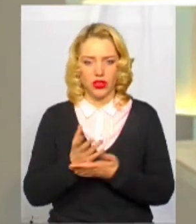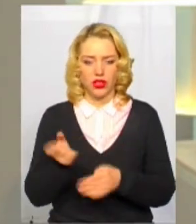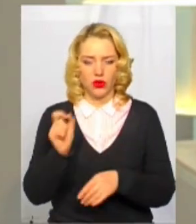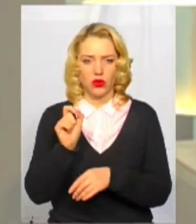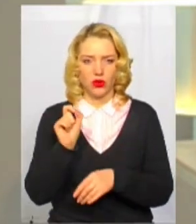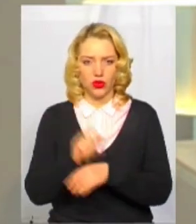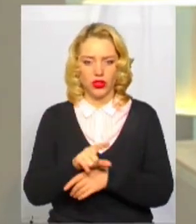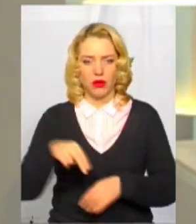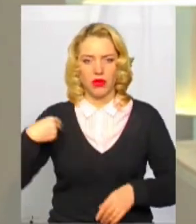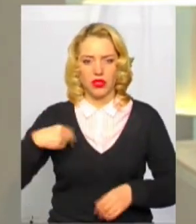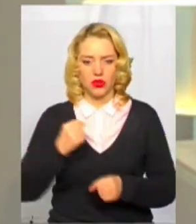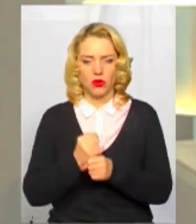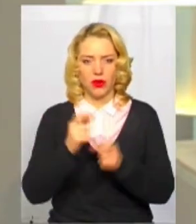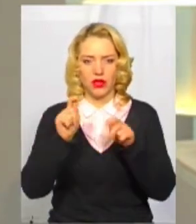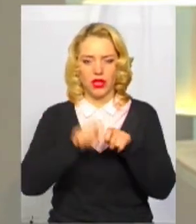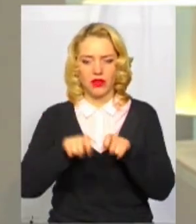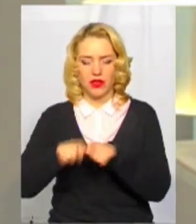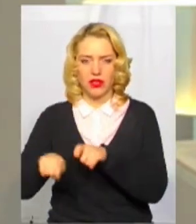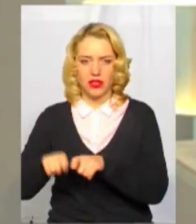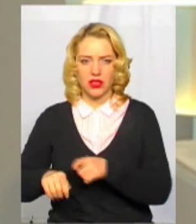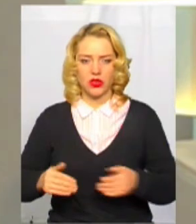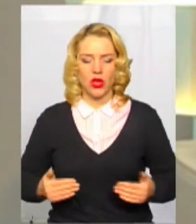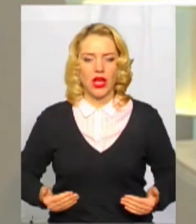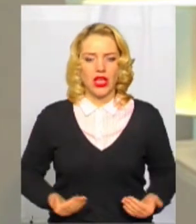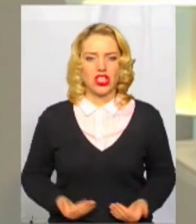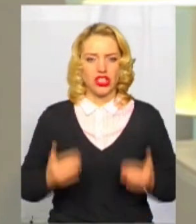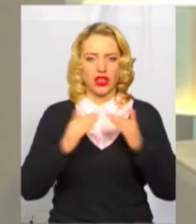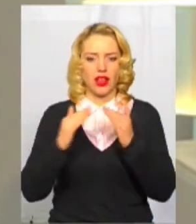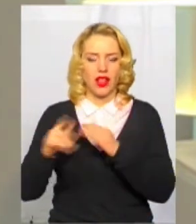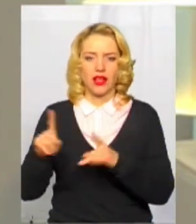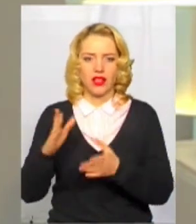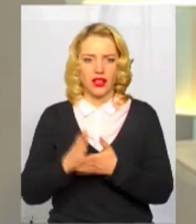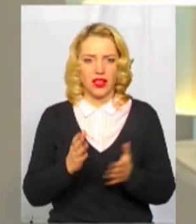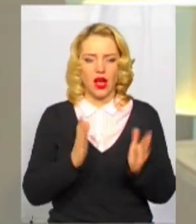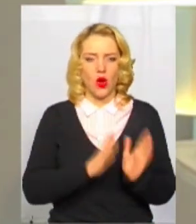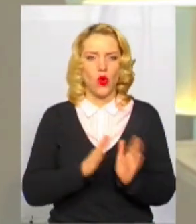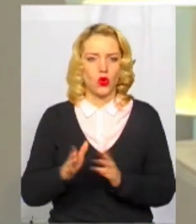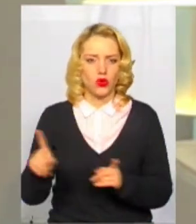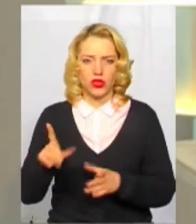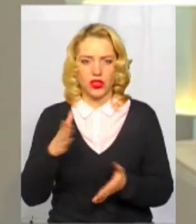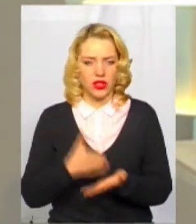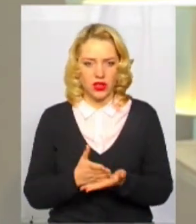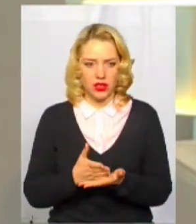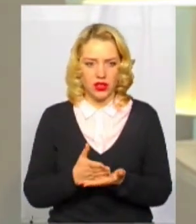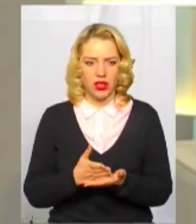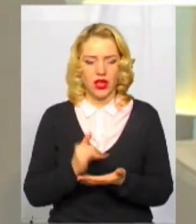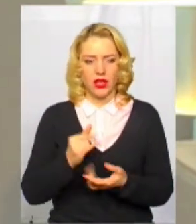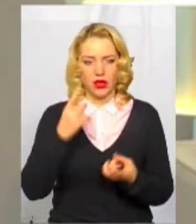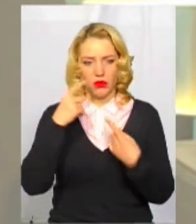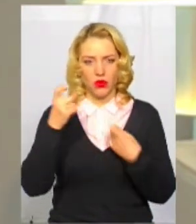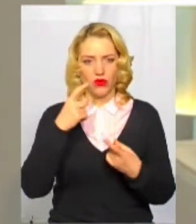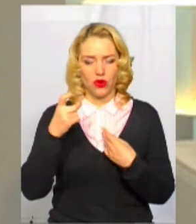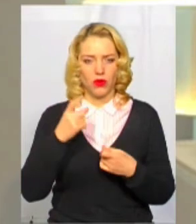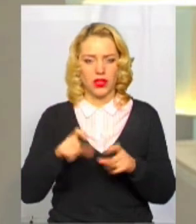доручення президента зробити інвентаризацію житла, яке є, гуртожитки, які є, і